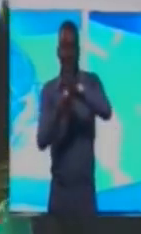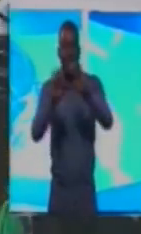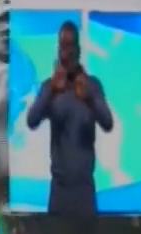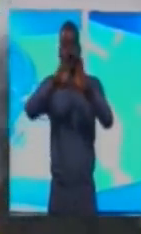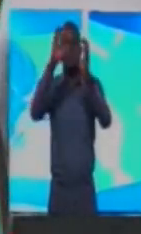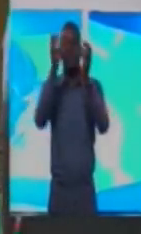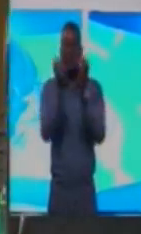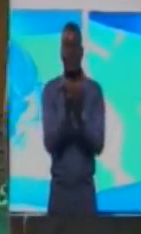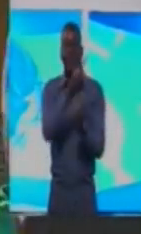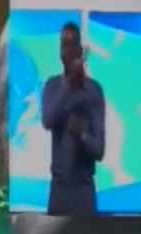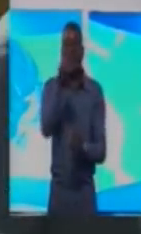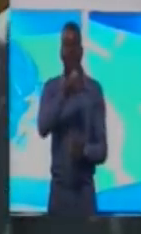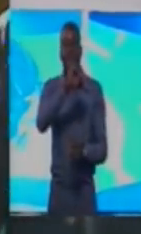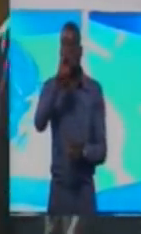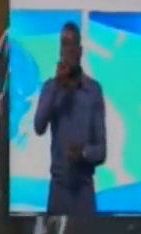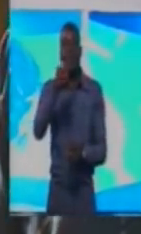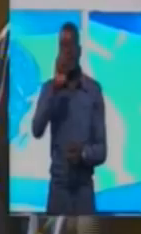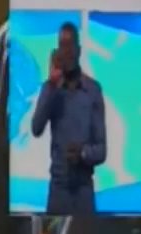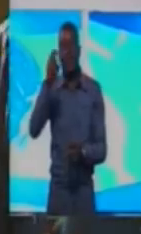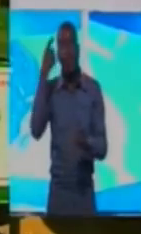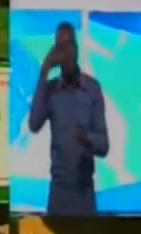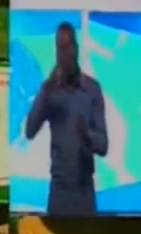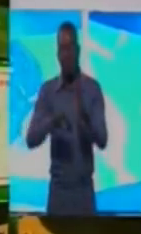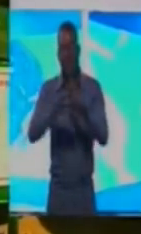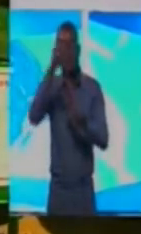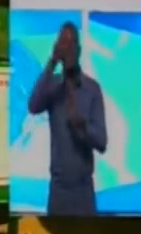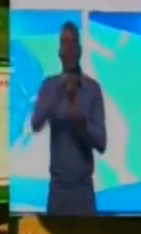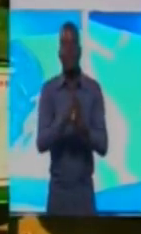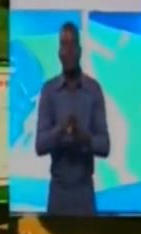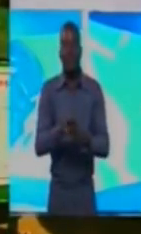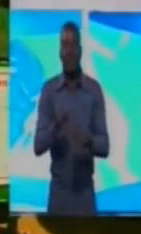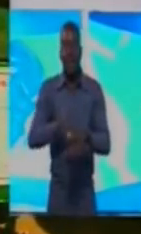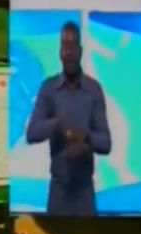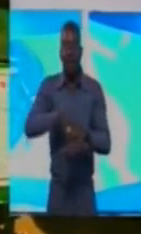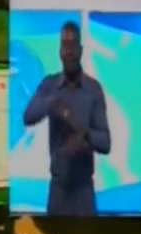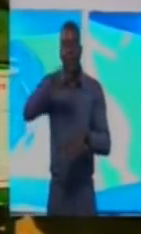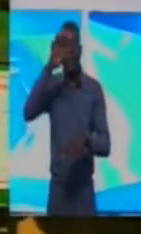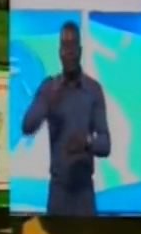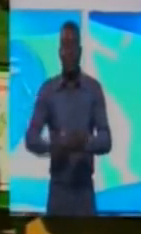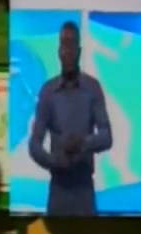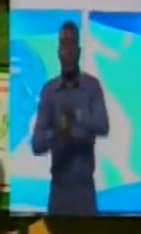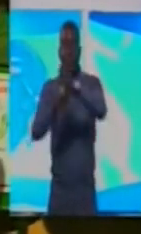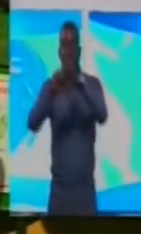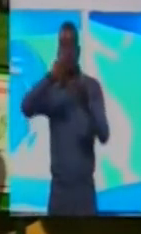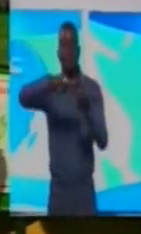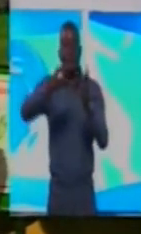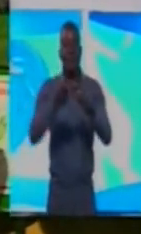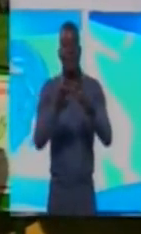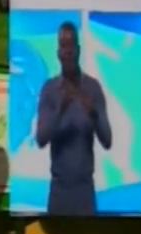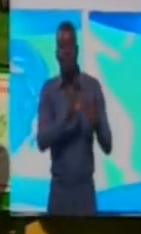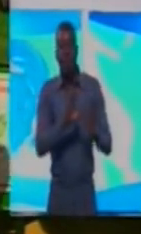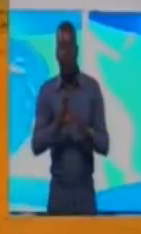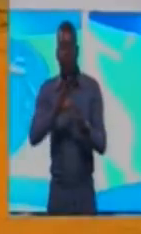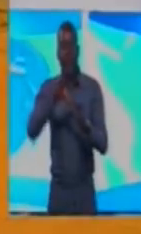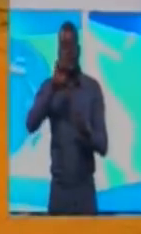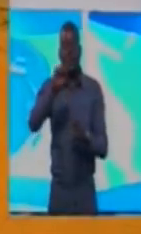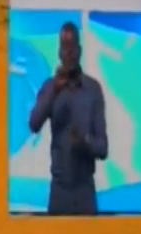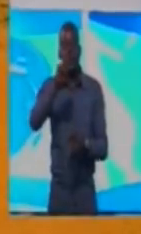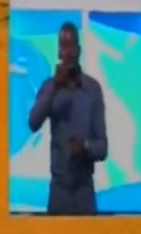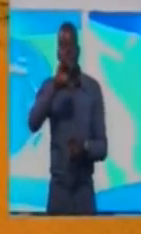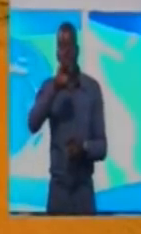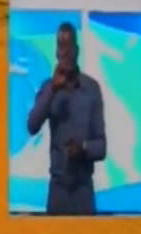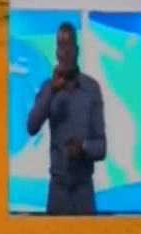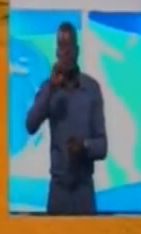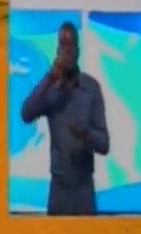dans l'Oubritenga pour son développement. Pour cela, grâce au soutien de son partenaire, la coopération suisse, un certain nombre